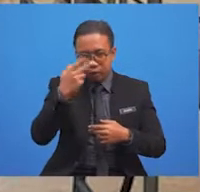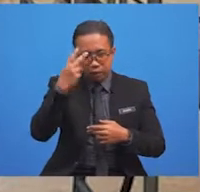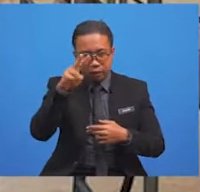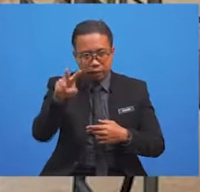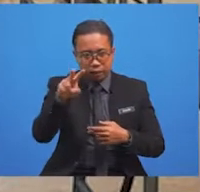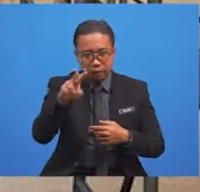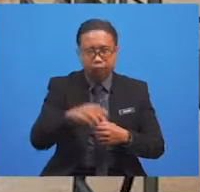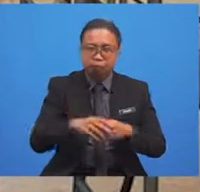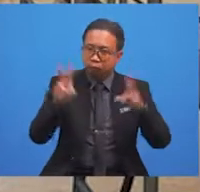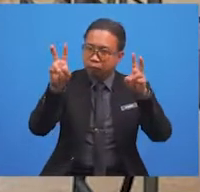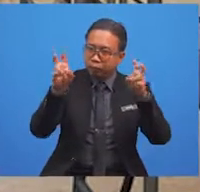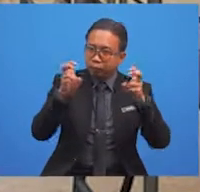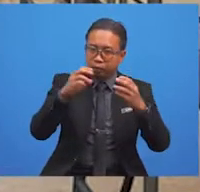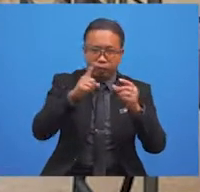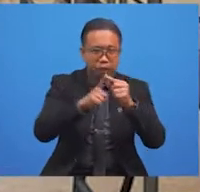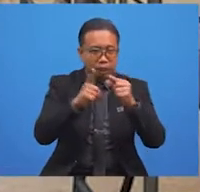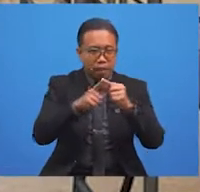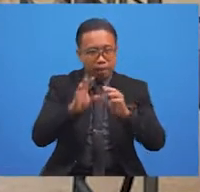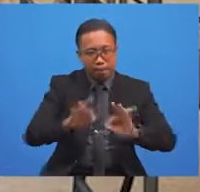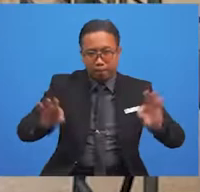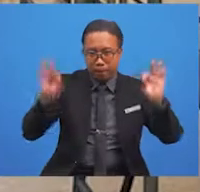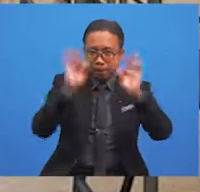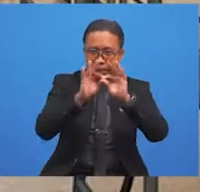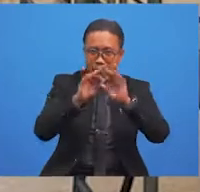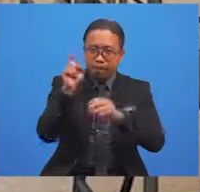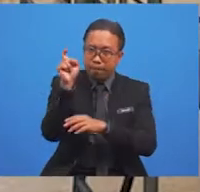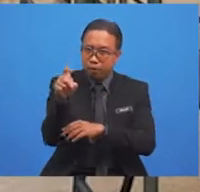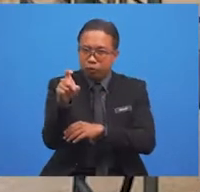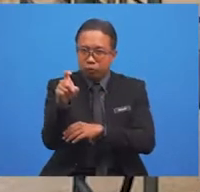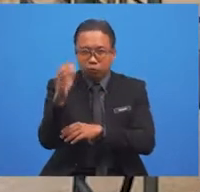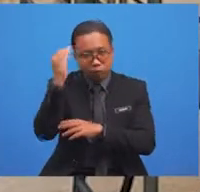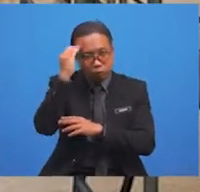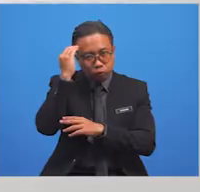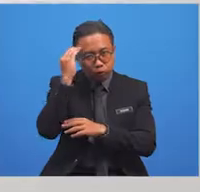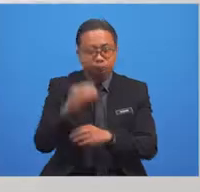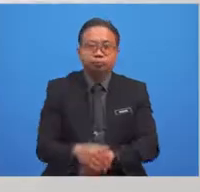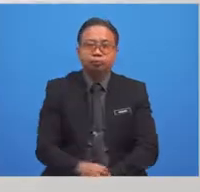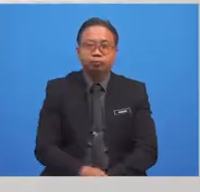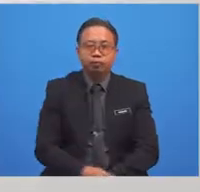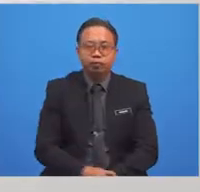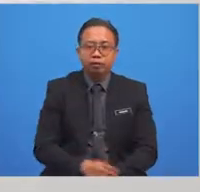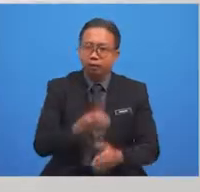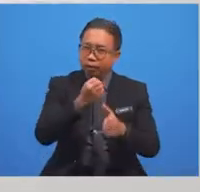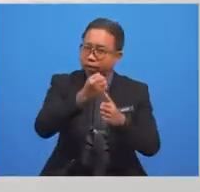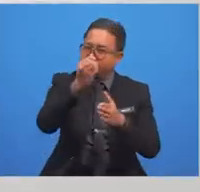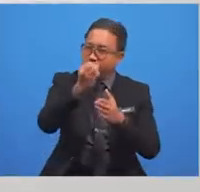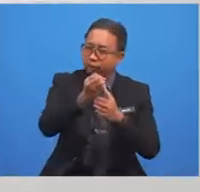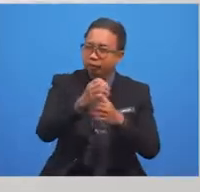terma perkataan yang penting dan perlu kita ketahui. Antaranya